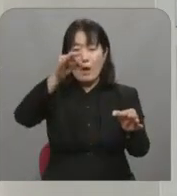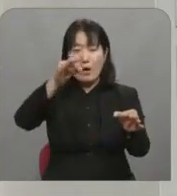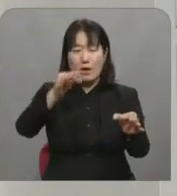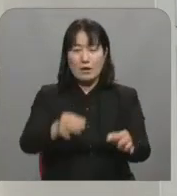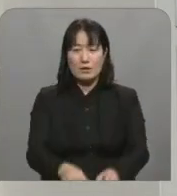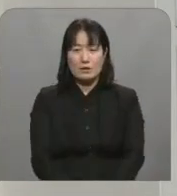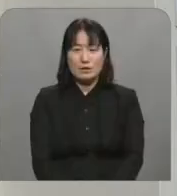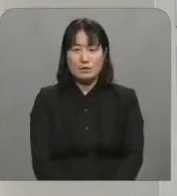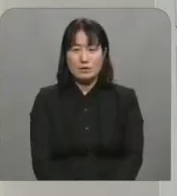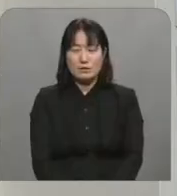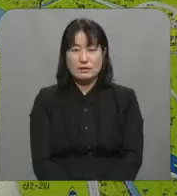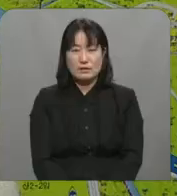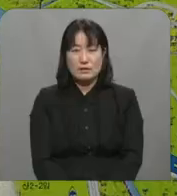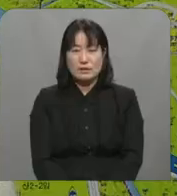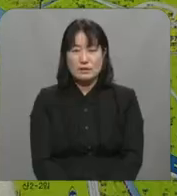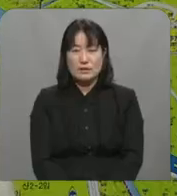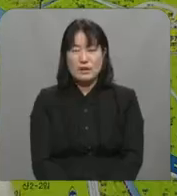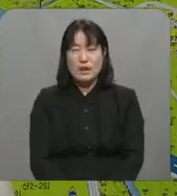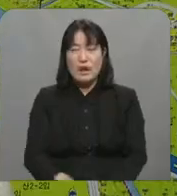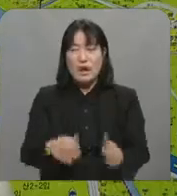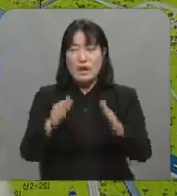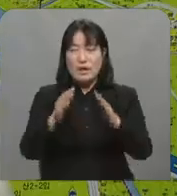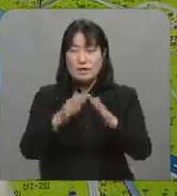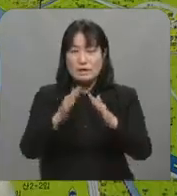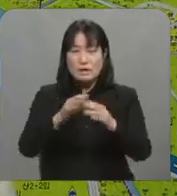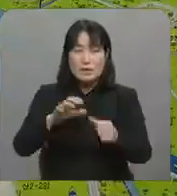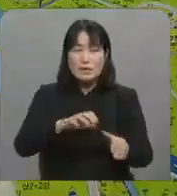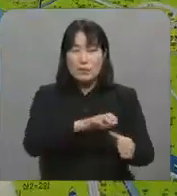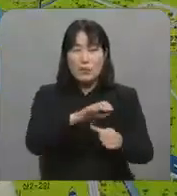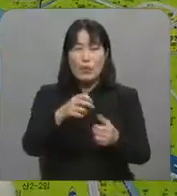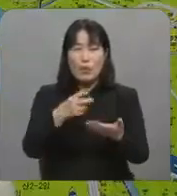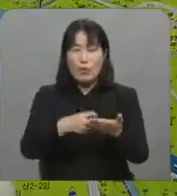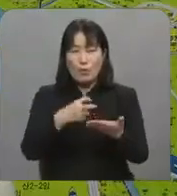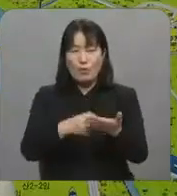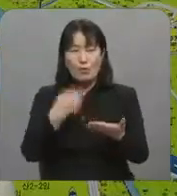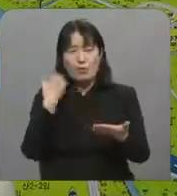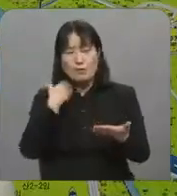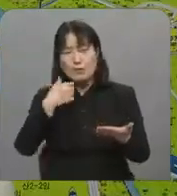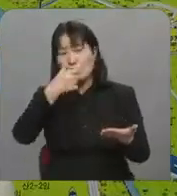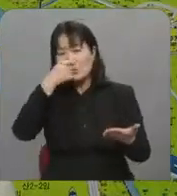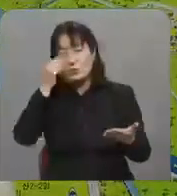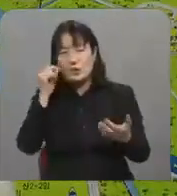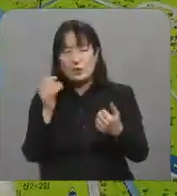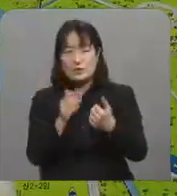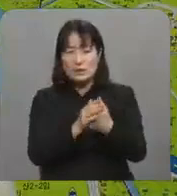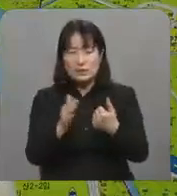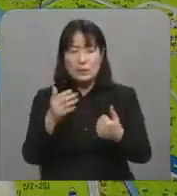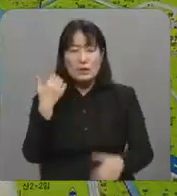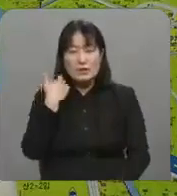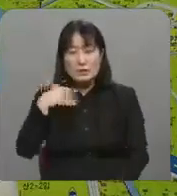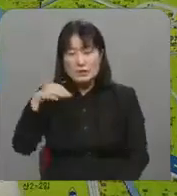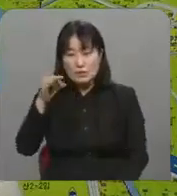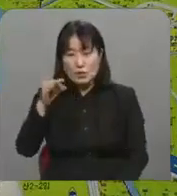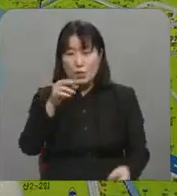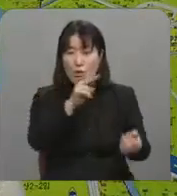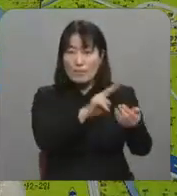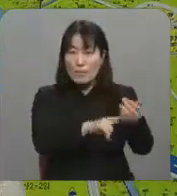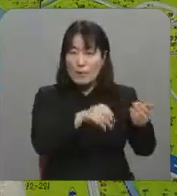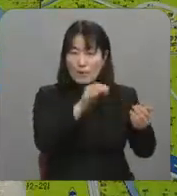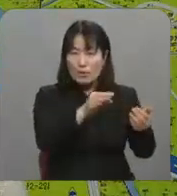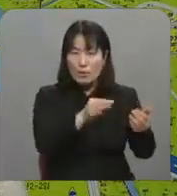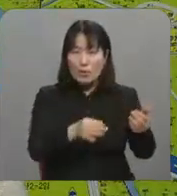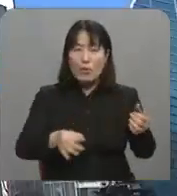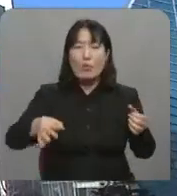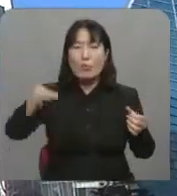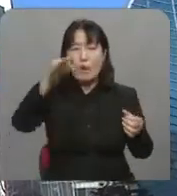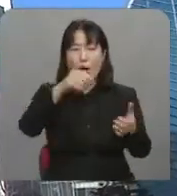있습니다. 최근 임대차 3법 개정과 전세 매물이 부족해지면서 전세 가격이 매매 가격에 육박하는 물건들이 접수가